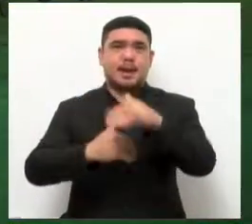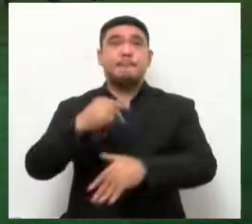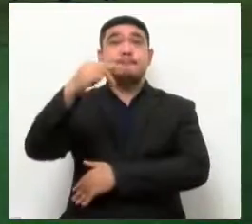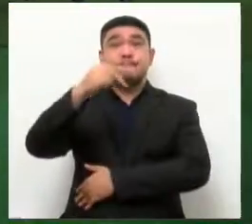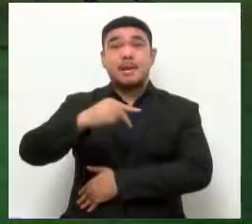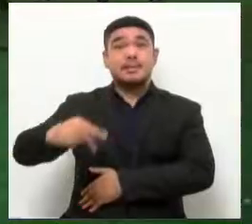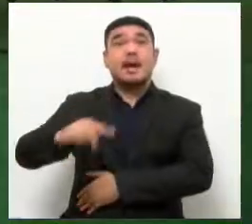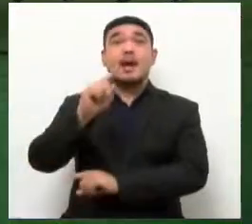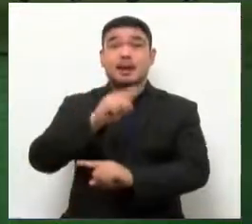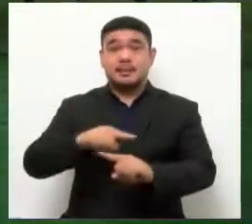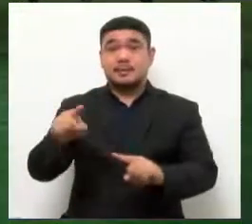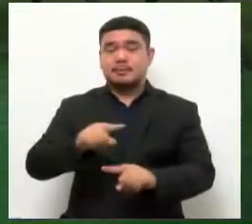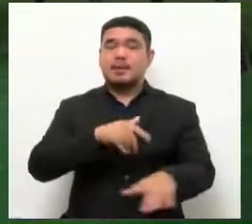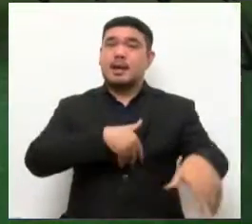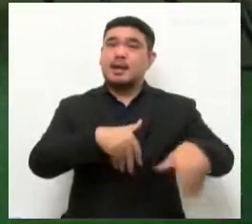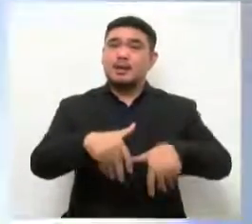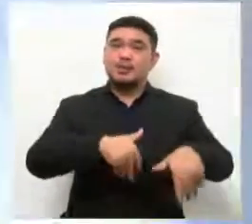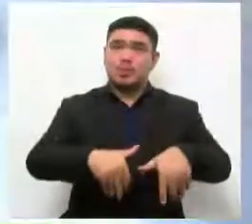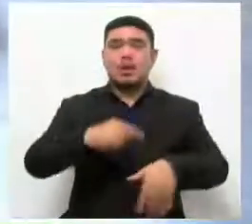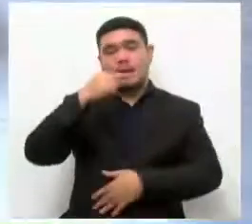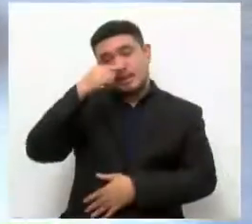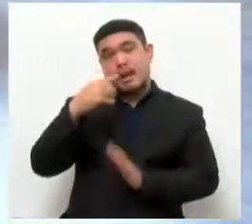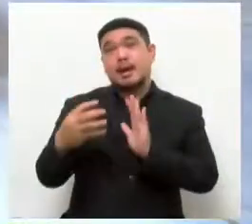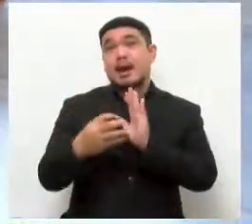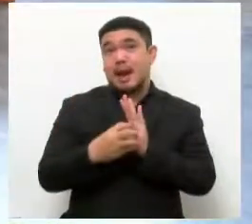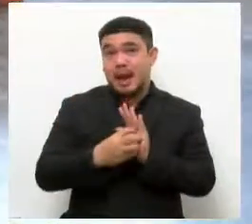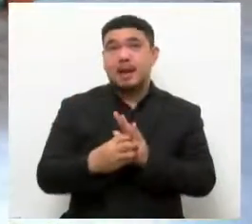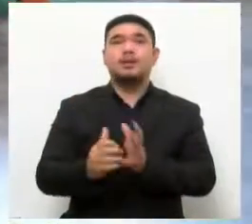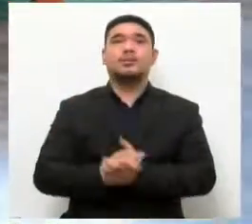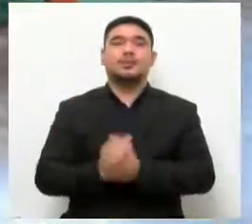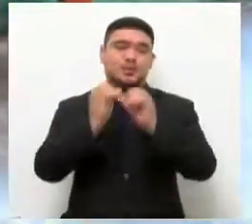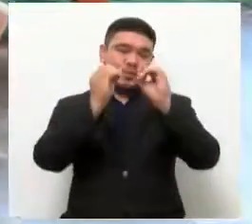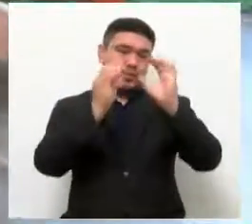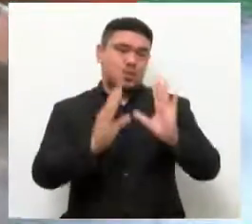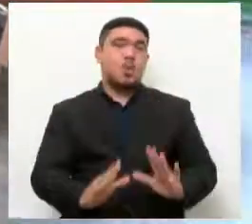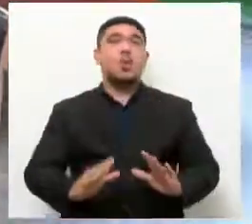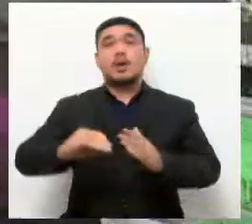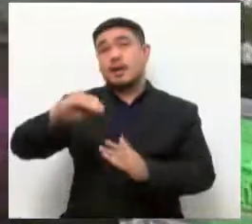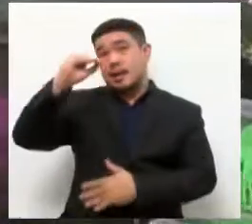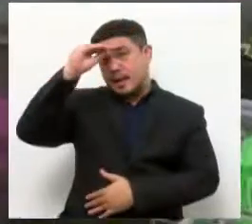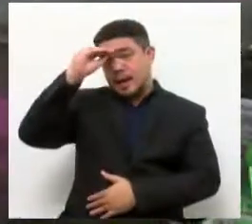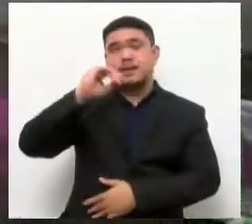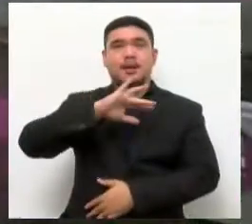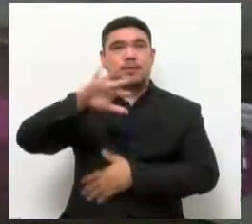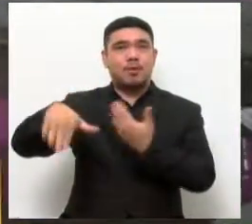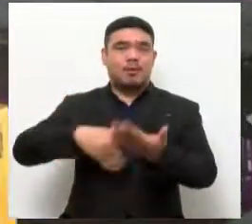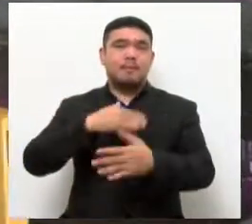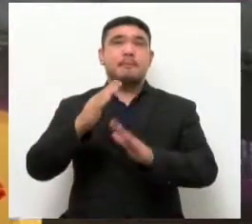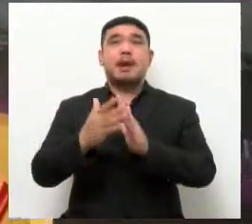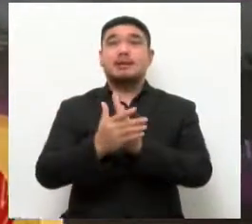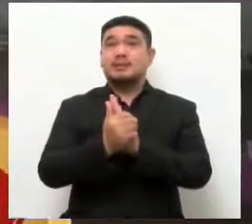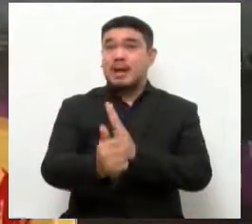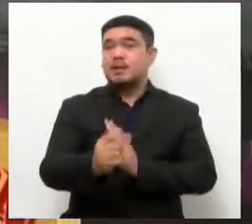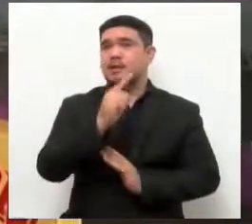าทั้งภาษาถิ่นและภาษาไทยกลางทั้งครูผู้สอนและนักเรียนโดยเฉพาะการพัฒนาทักษะการใช้ภาษ